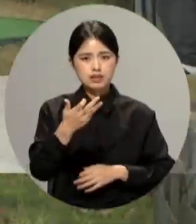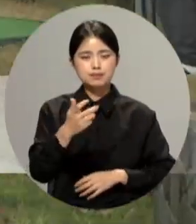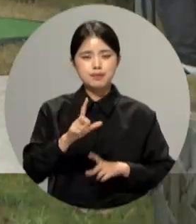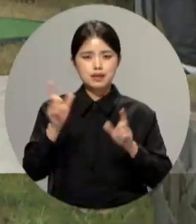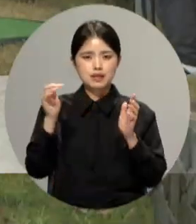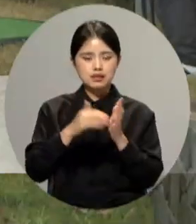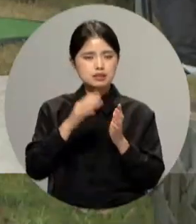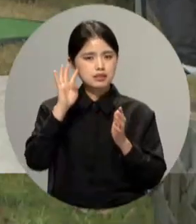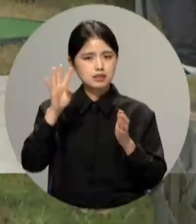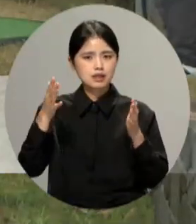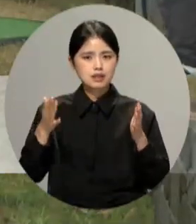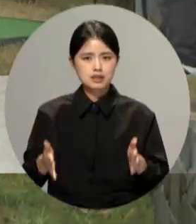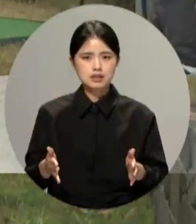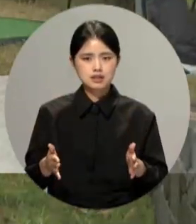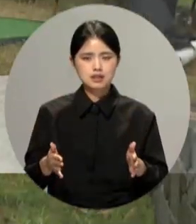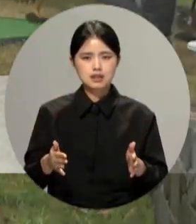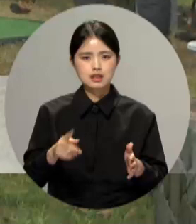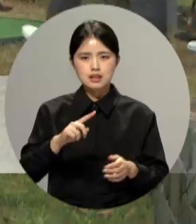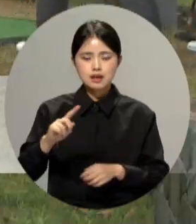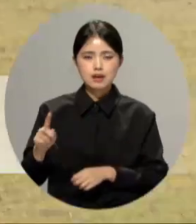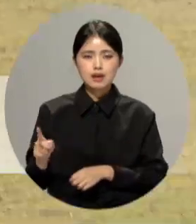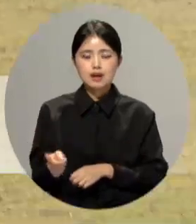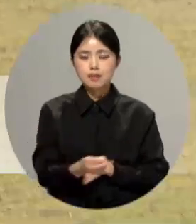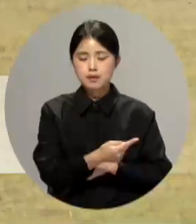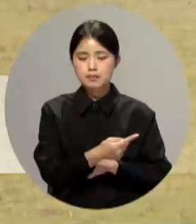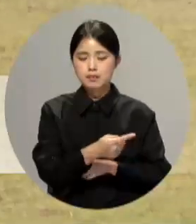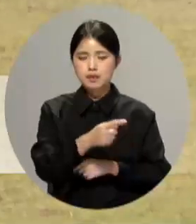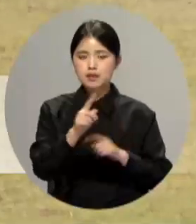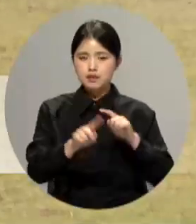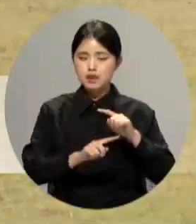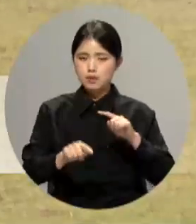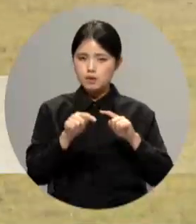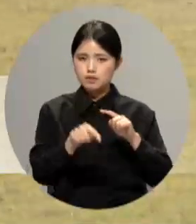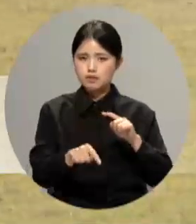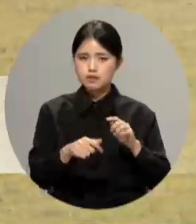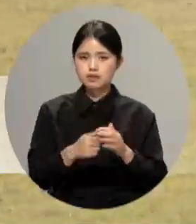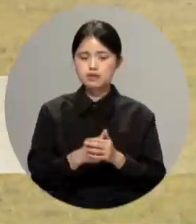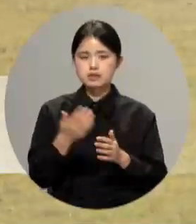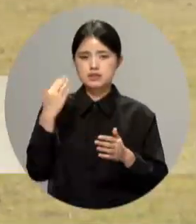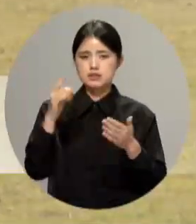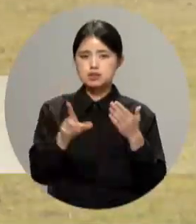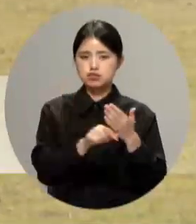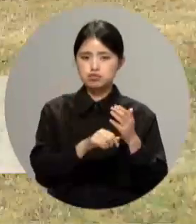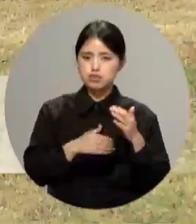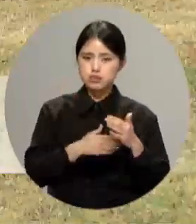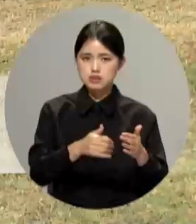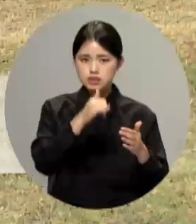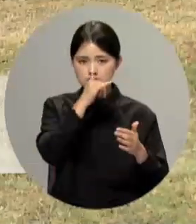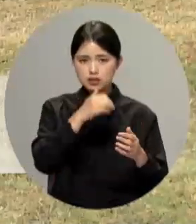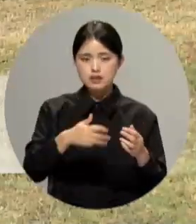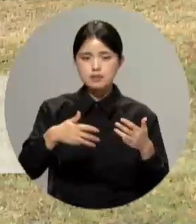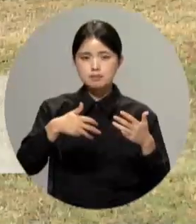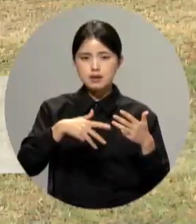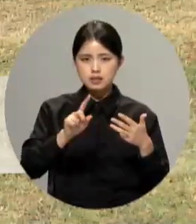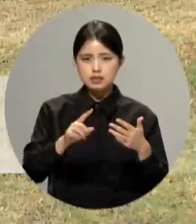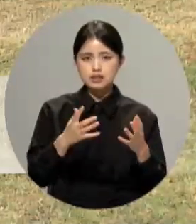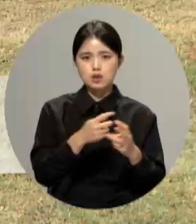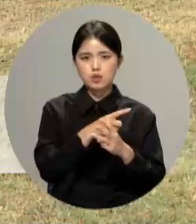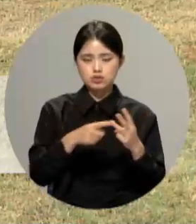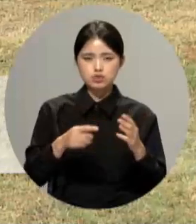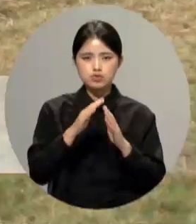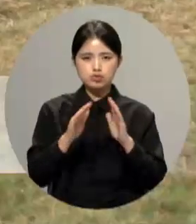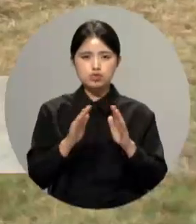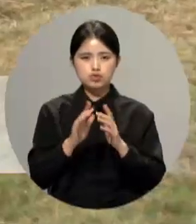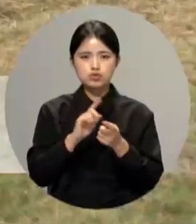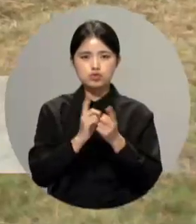18일까지 나흘간 생강골 파크 골프장에서 열리는 파크 골프 대회는 지난 9월에 진행한 8차 완주 전주 상생